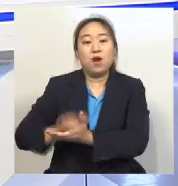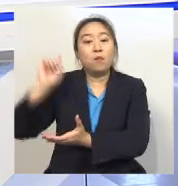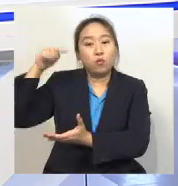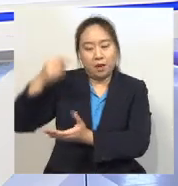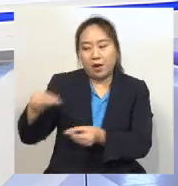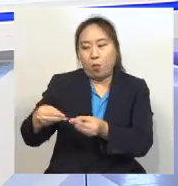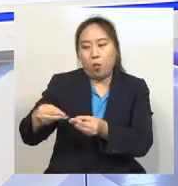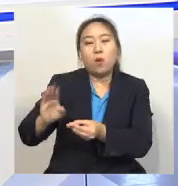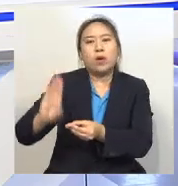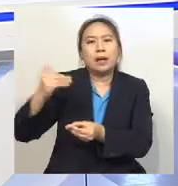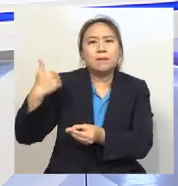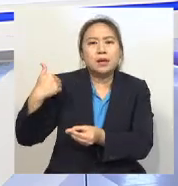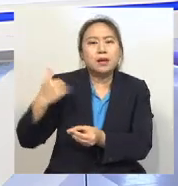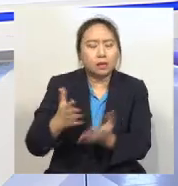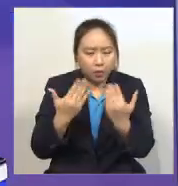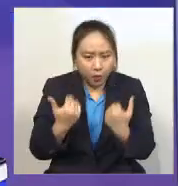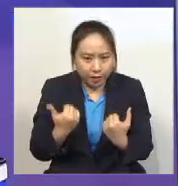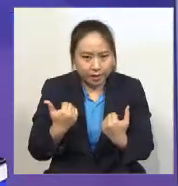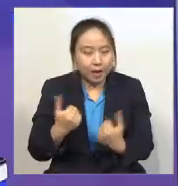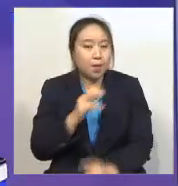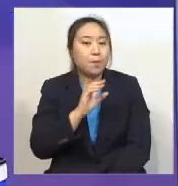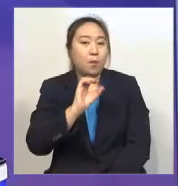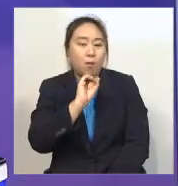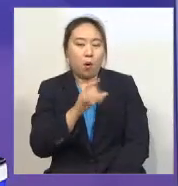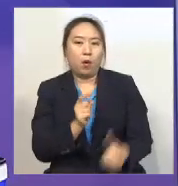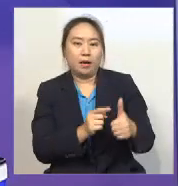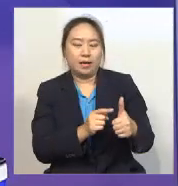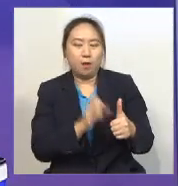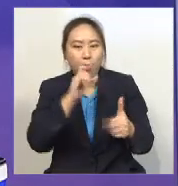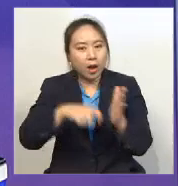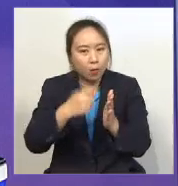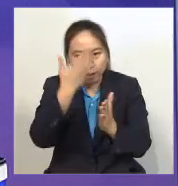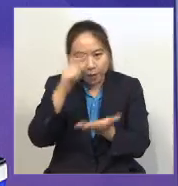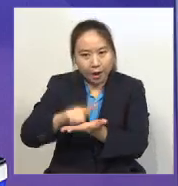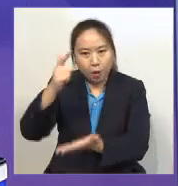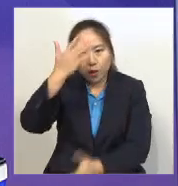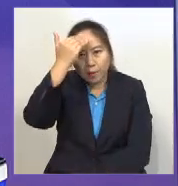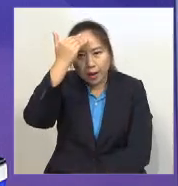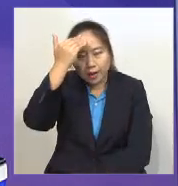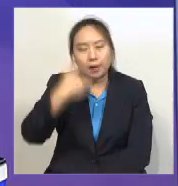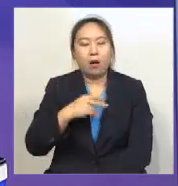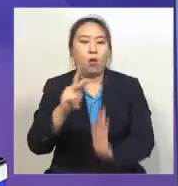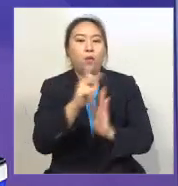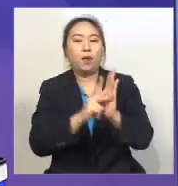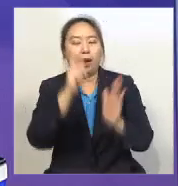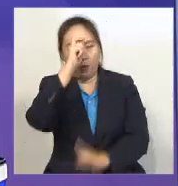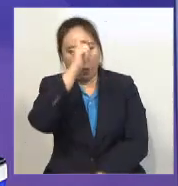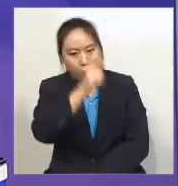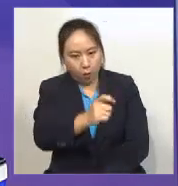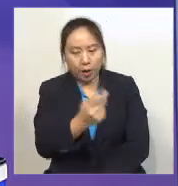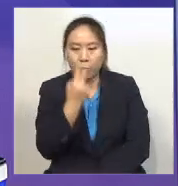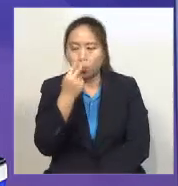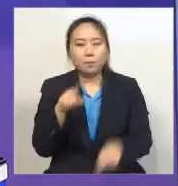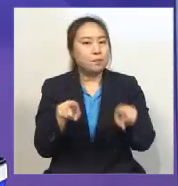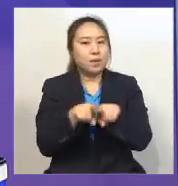โดยทางนายแพทย์ธีรเกียรติเนี่ยให้เหตุผลนะคะเรื่องของการลาออกครั้งนี้ว่าเป็นการเคารพกฎหมายแล้วก็ให้เป็นบ